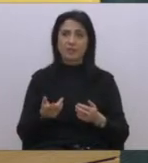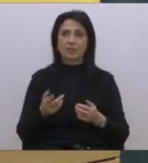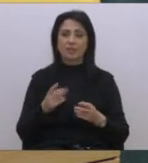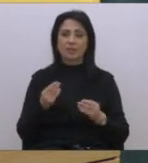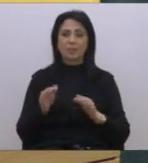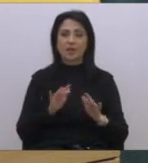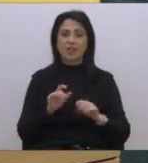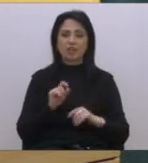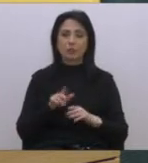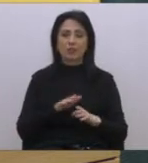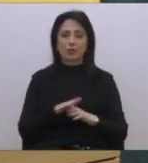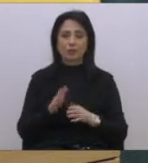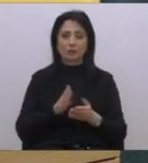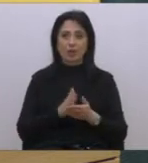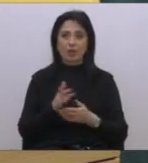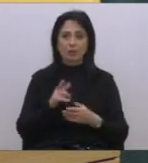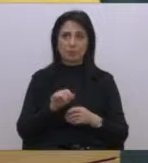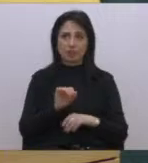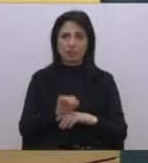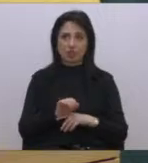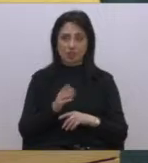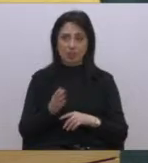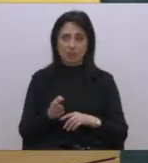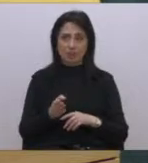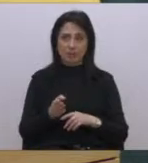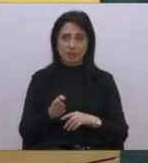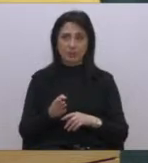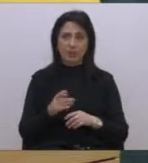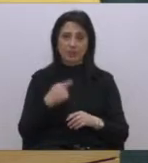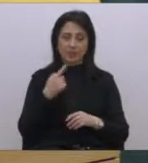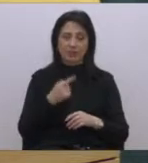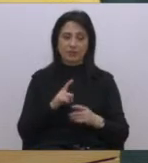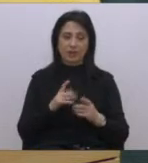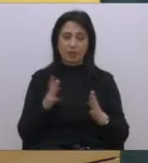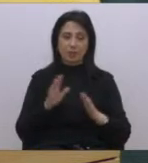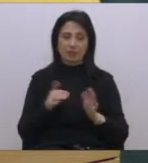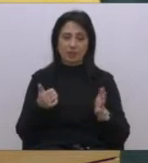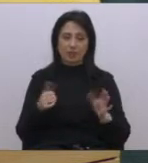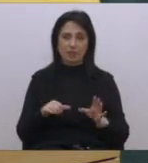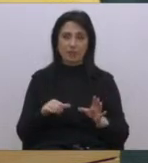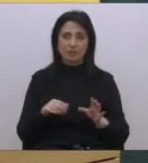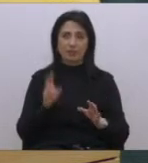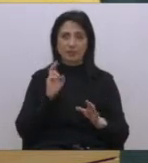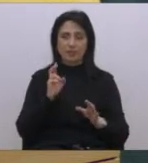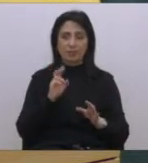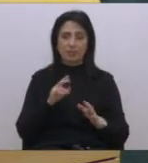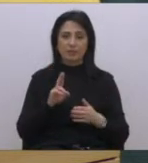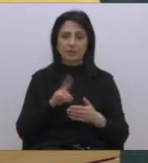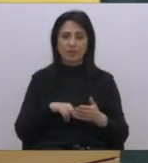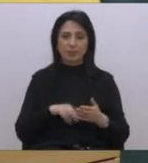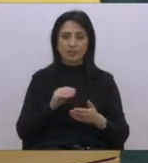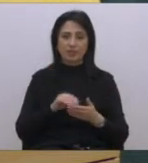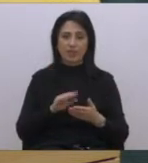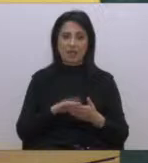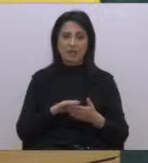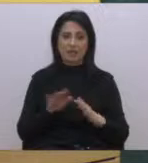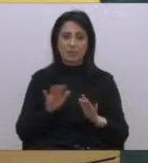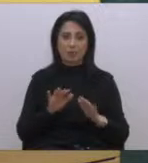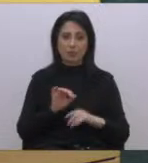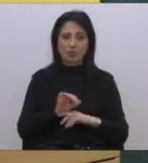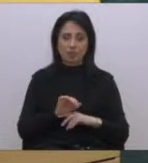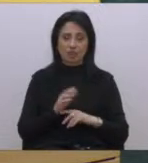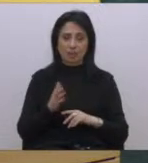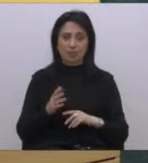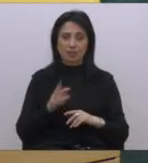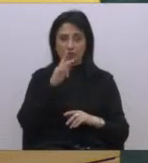მენეჯერული მოვალეობის ფუნქციების განხორციელების შეჩერების სახით, არაუმეტეს 6 თვისა, სახელმწიფო სერტიფიკატის რეგისტრაციის მოქმედების